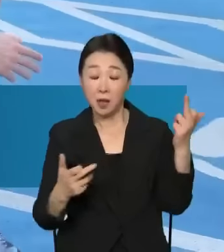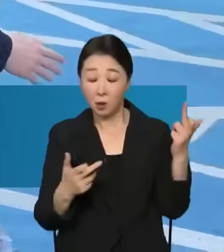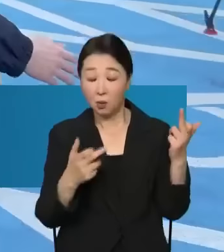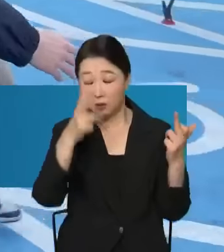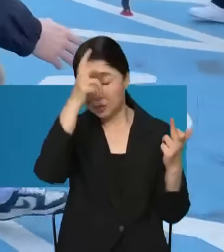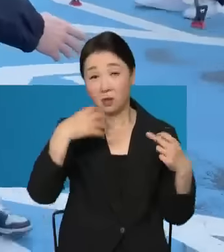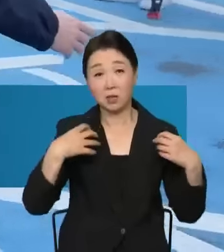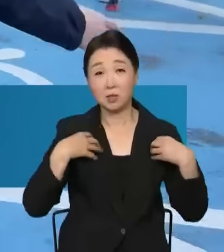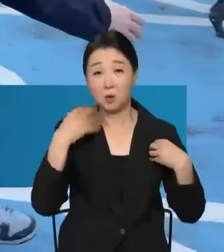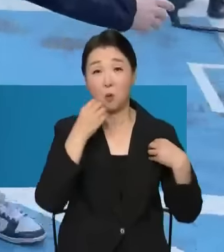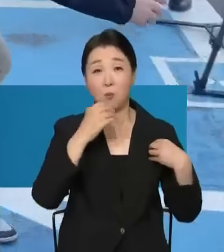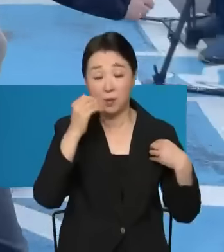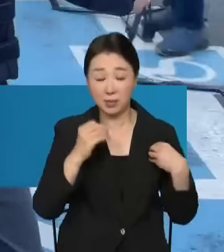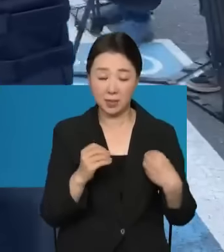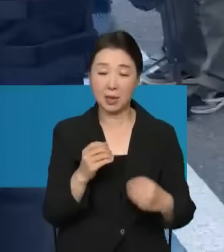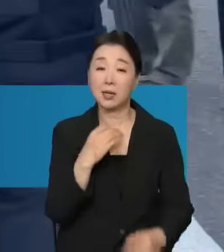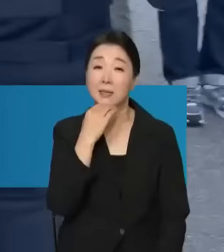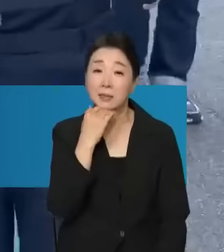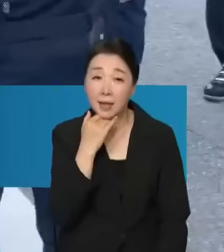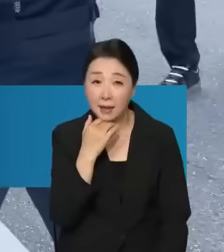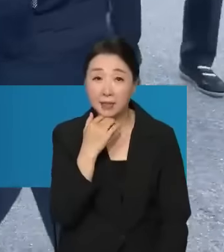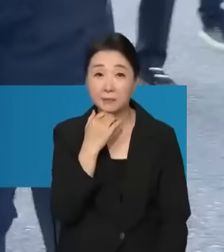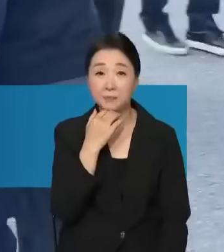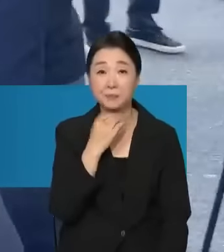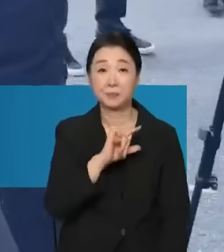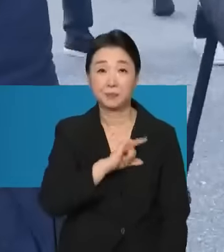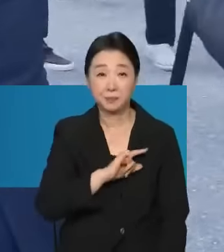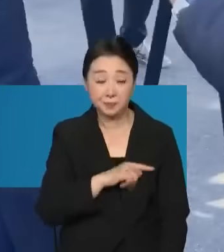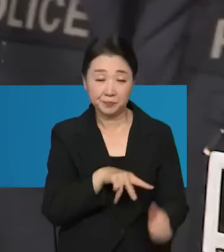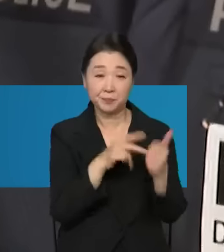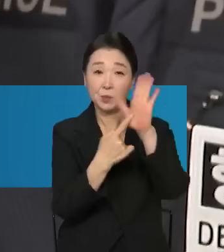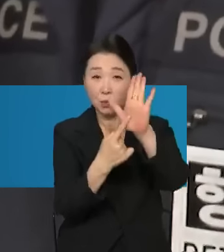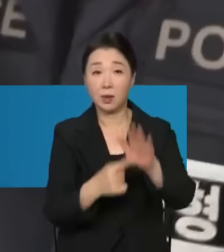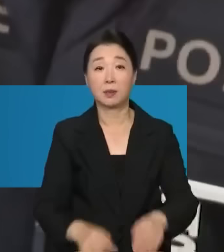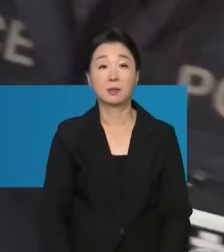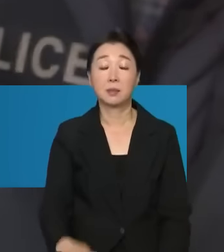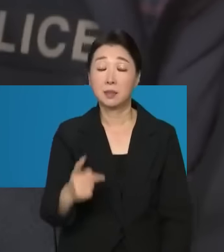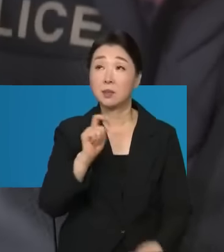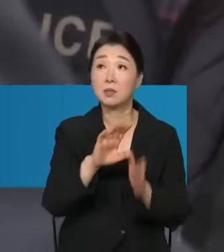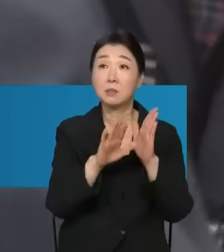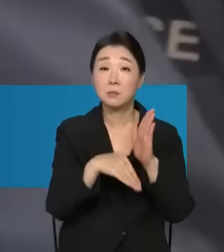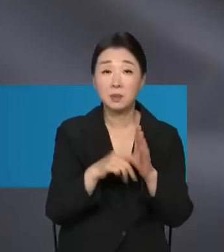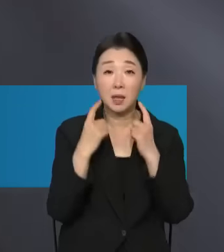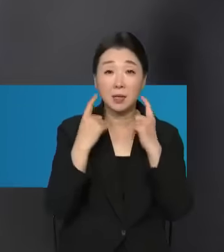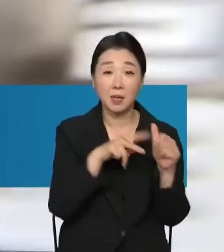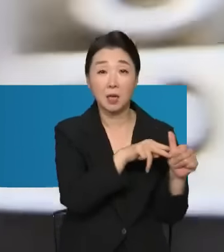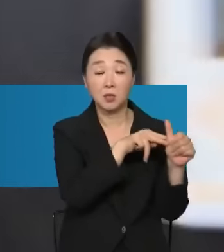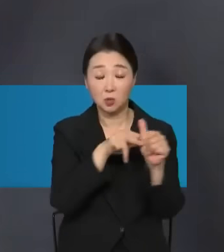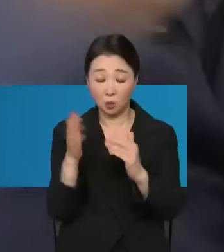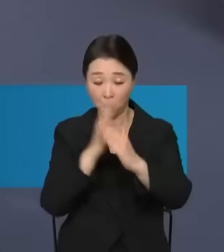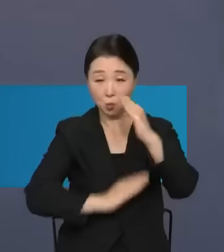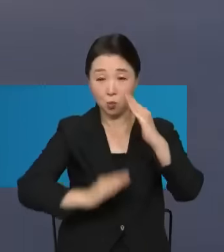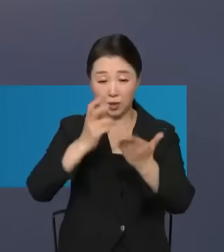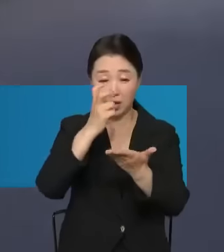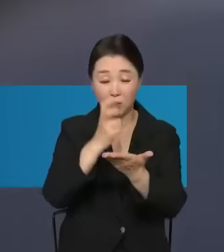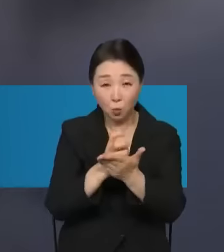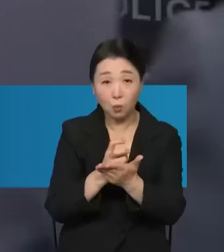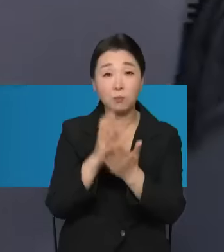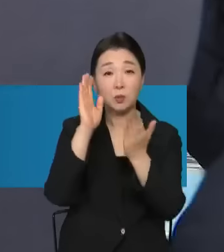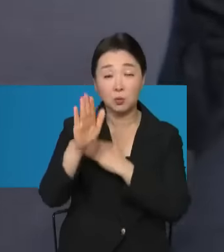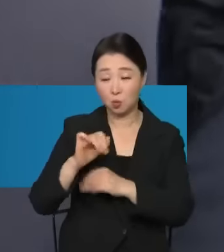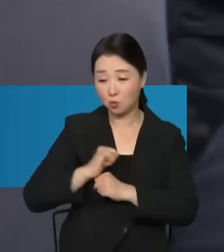씨의 사진과 이름, 나이 등 신상 정보를 공개하겠다고 밝혔습니다. 2010년 신상정보 공개제도 도입 이후 군인